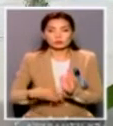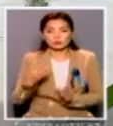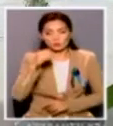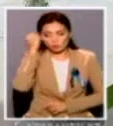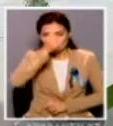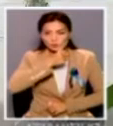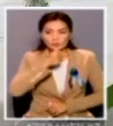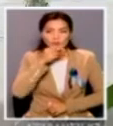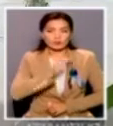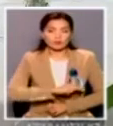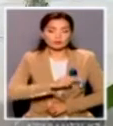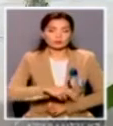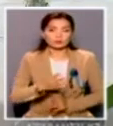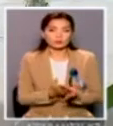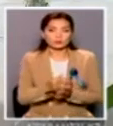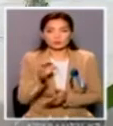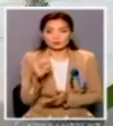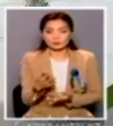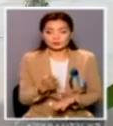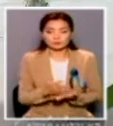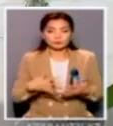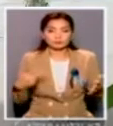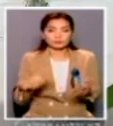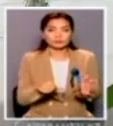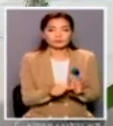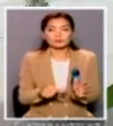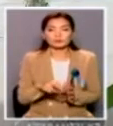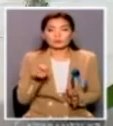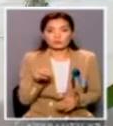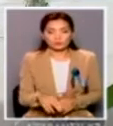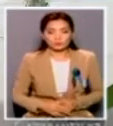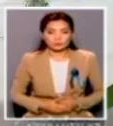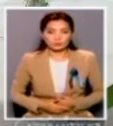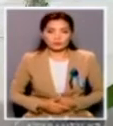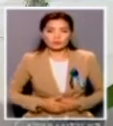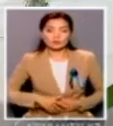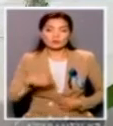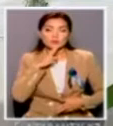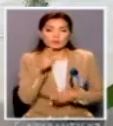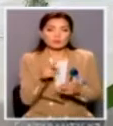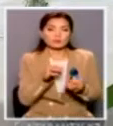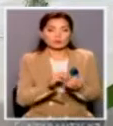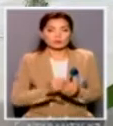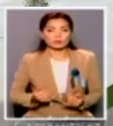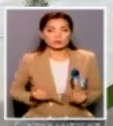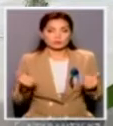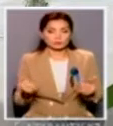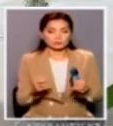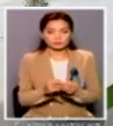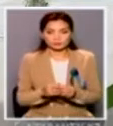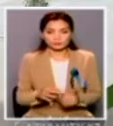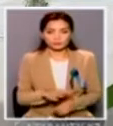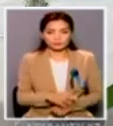1994 года она проработала на службе скорой помощи более 26 лет. Ни разу не оставляла без уважительной причины